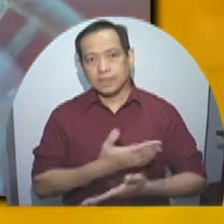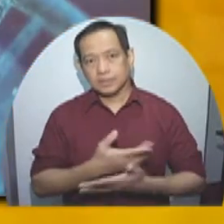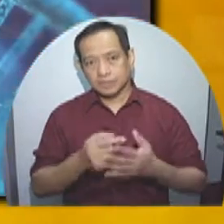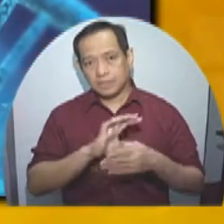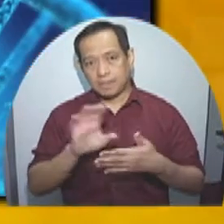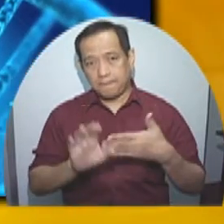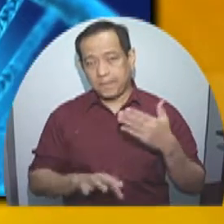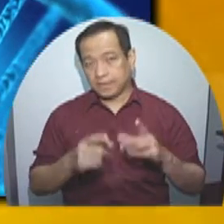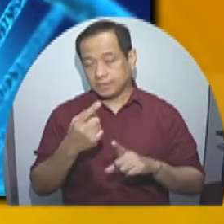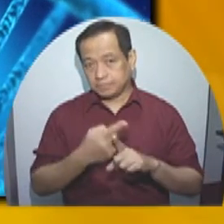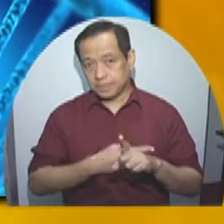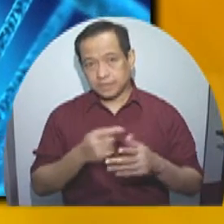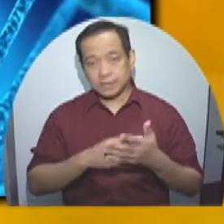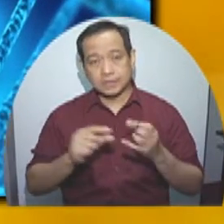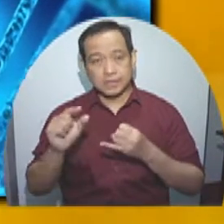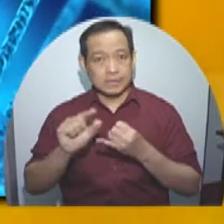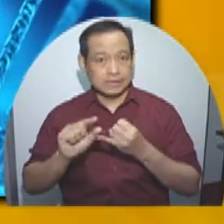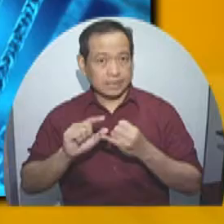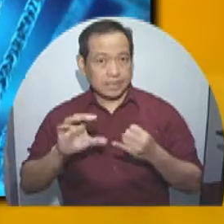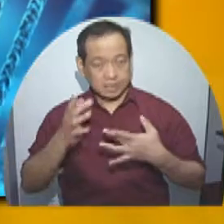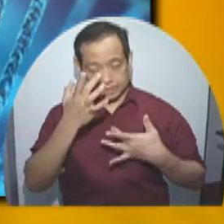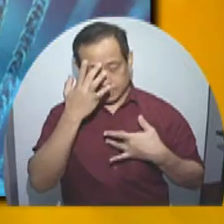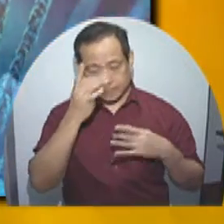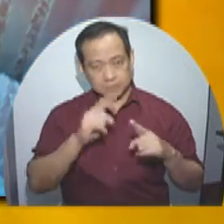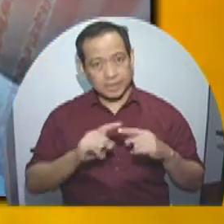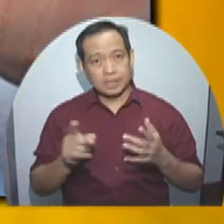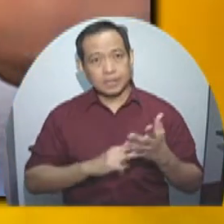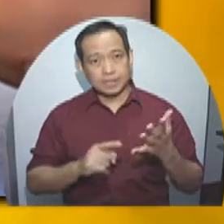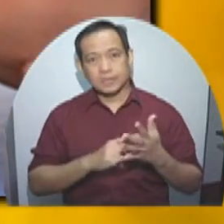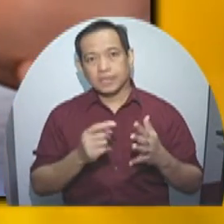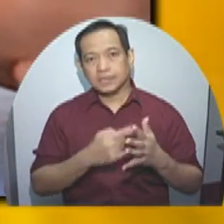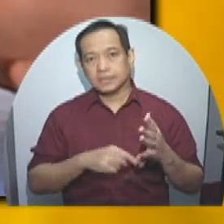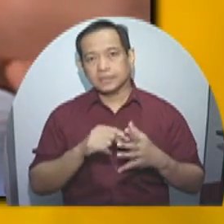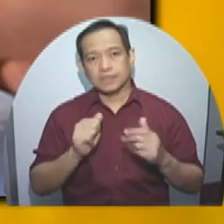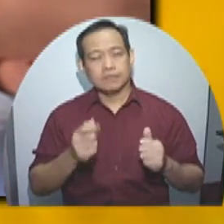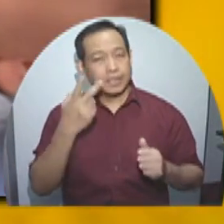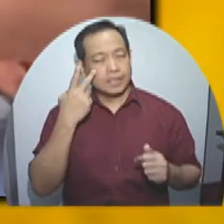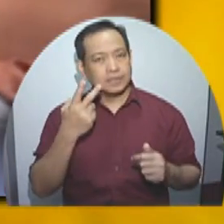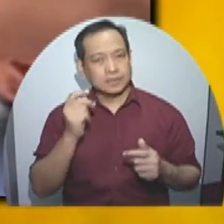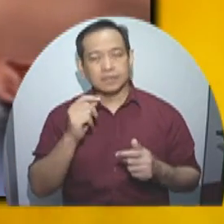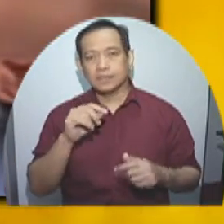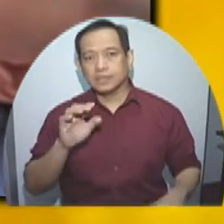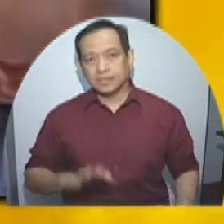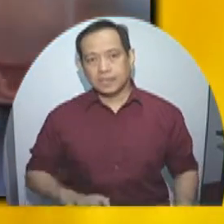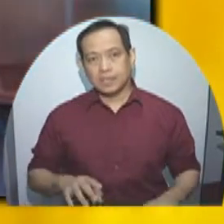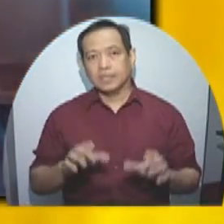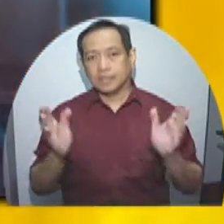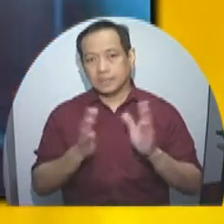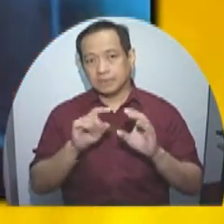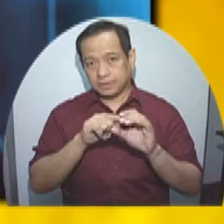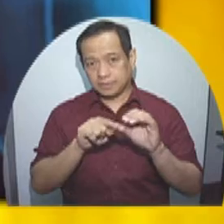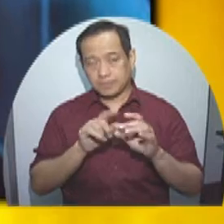buwan. Ang sakit nito ay genetic. Pero kung paminsan-minsan, ito'y basta lamang nakikita sa isang bata.